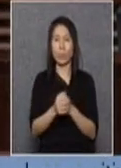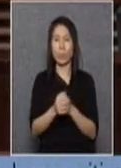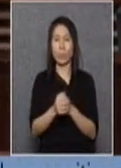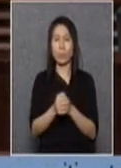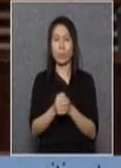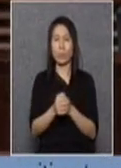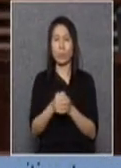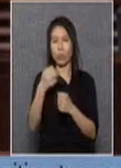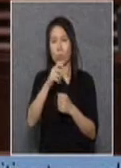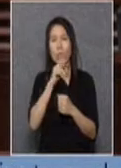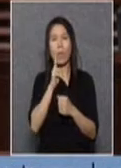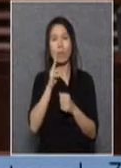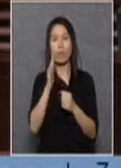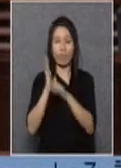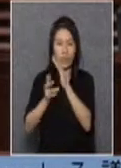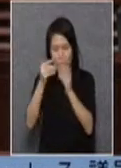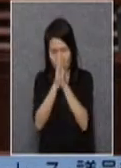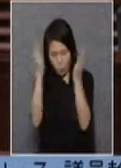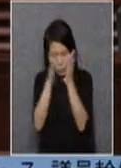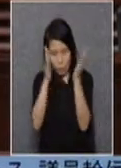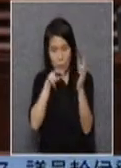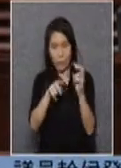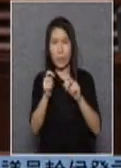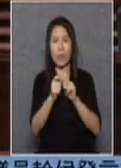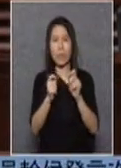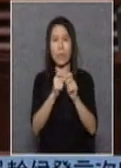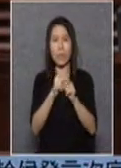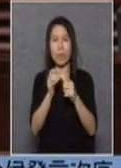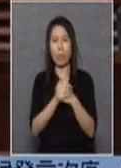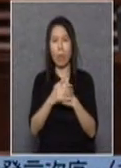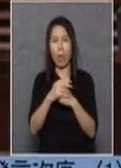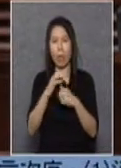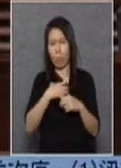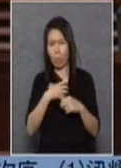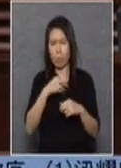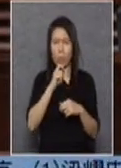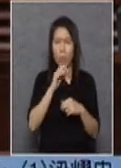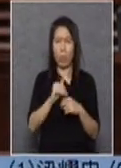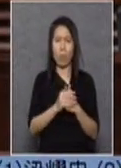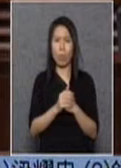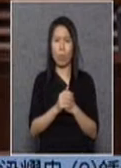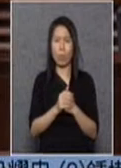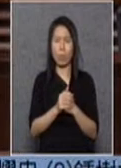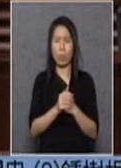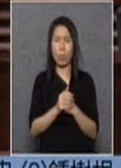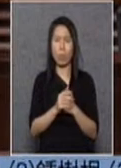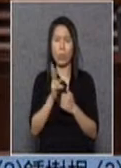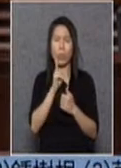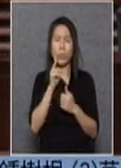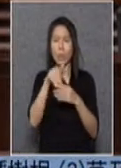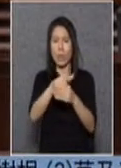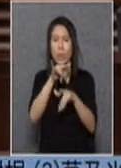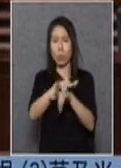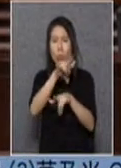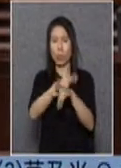少。主席，若果翻查報章的資料呢，我們發覺可能說領取綜援人